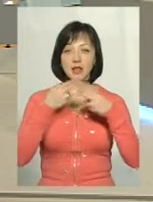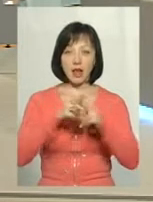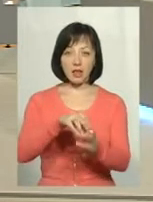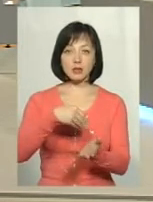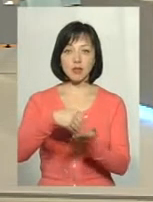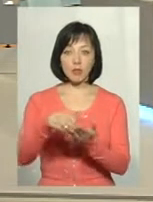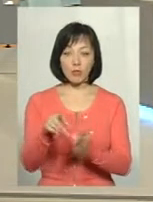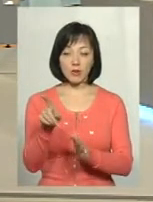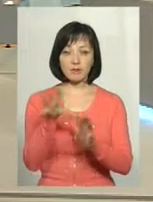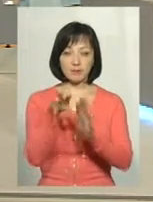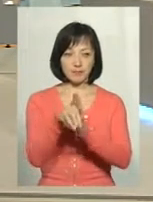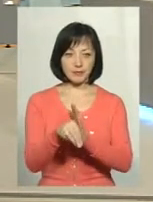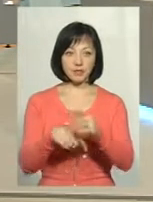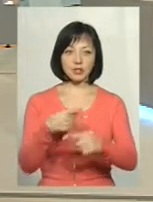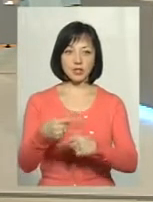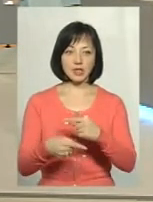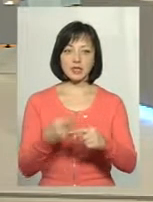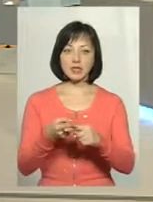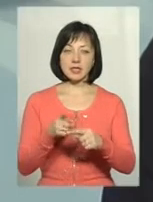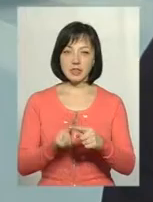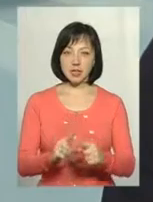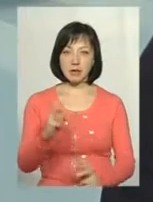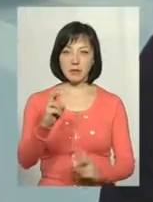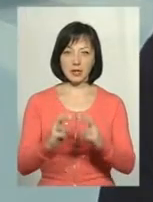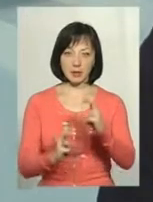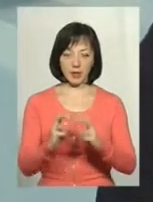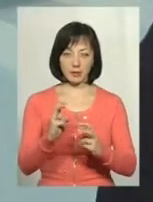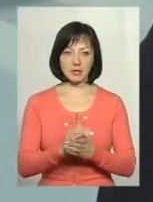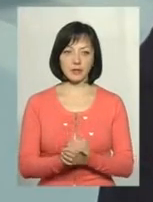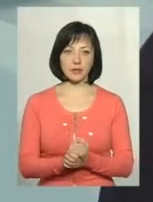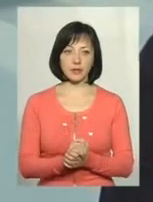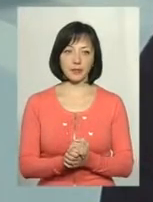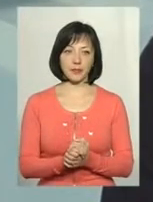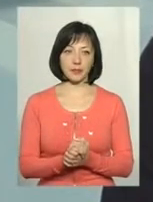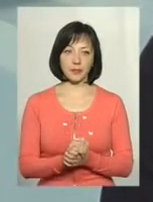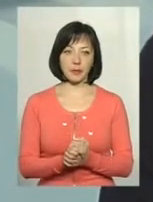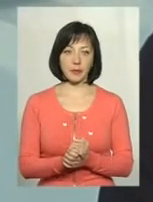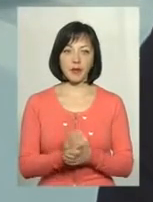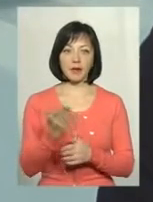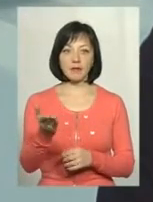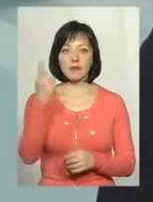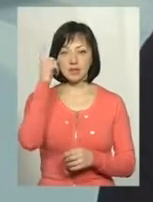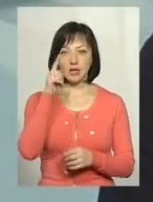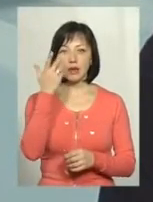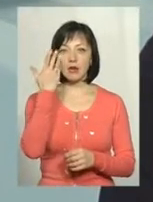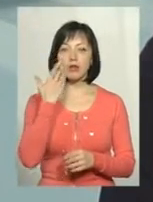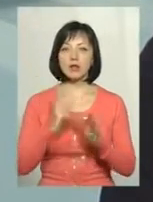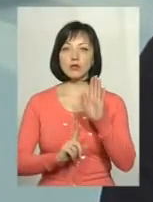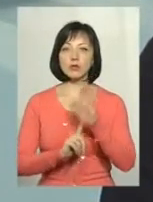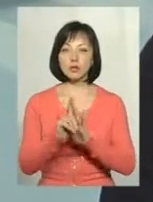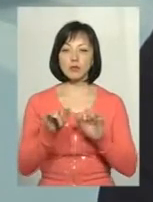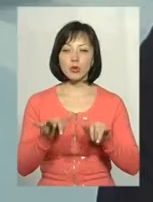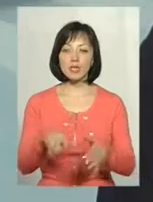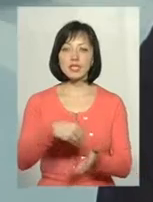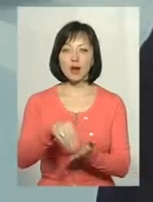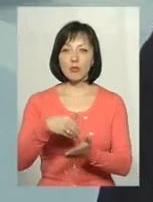закупили, вона саме проходила через комунальне підприємство «Благоустрій Дунаєвечини». І ви знаєте, коли розпочався процес закупівлі